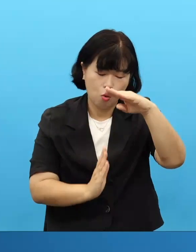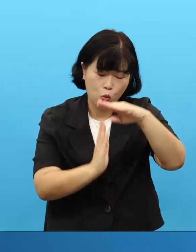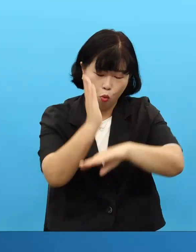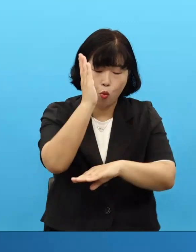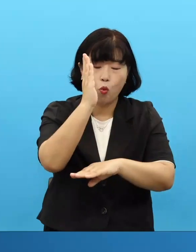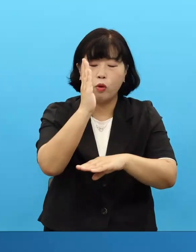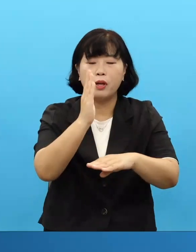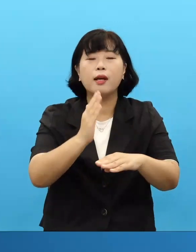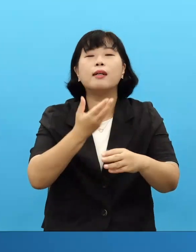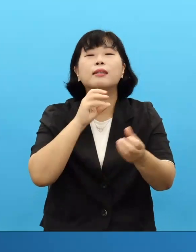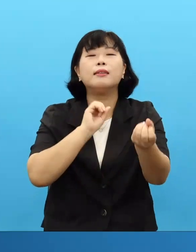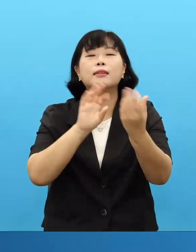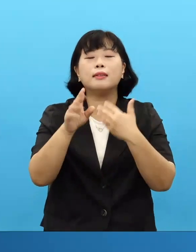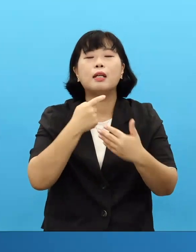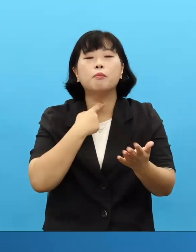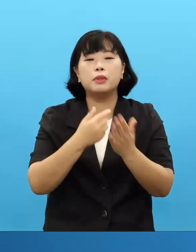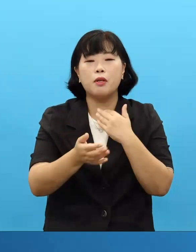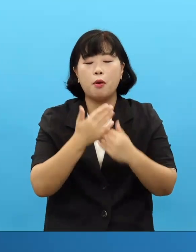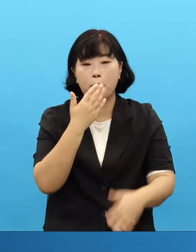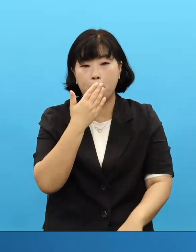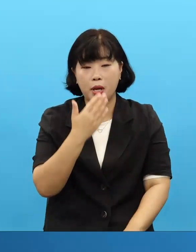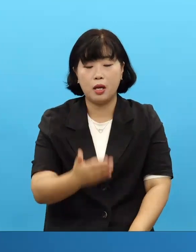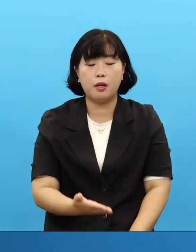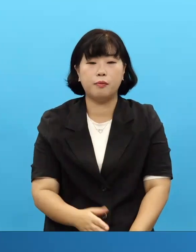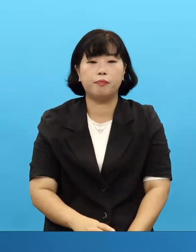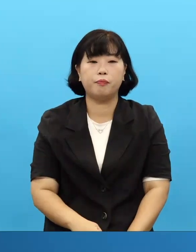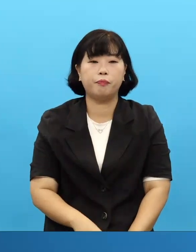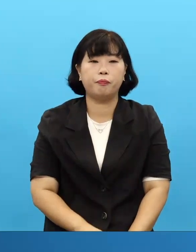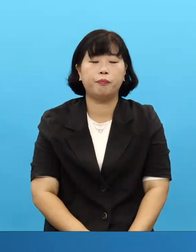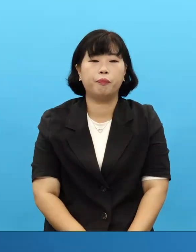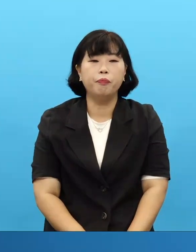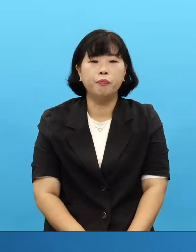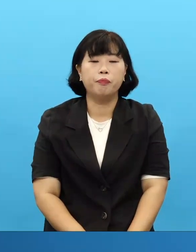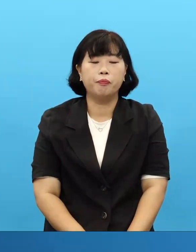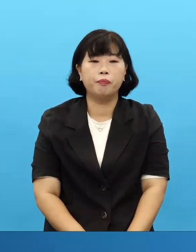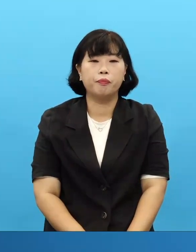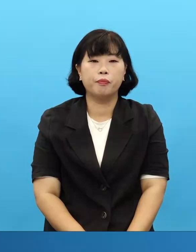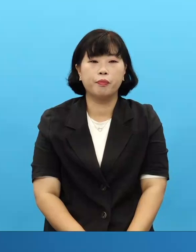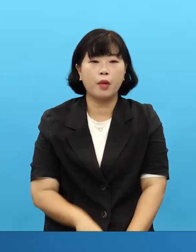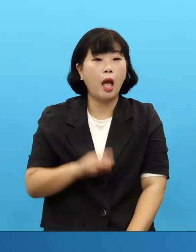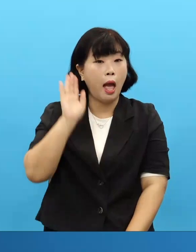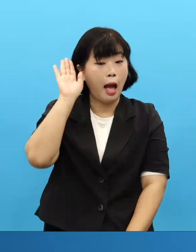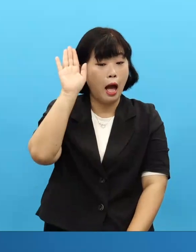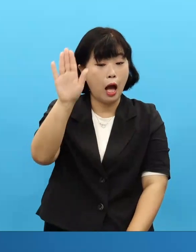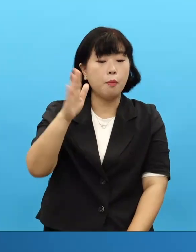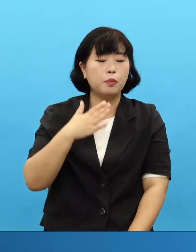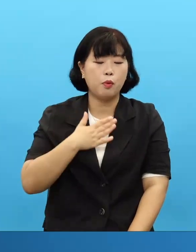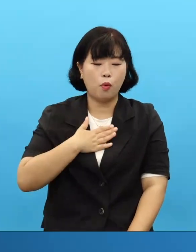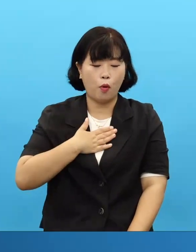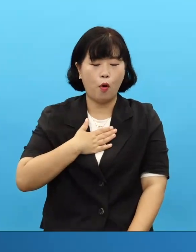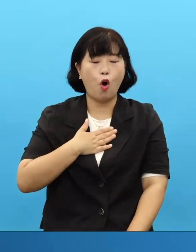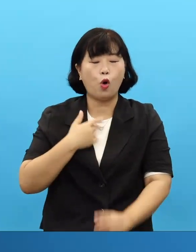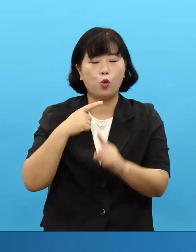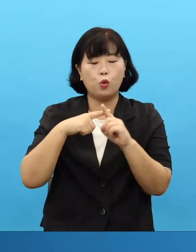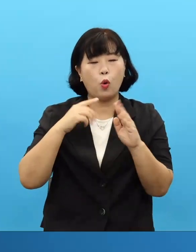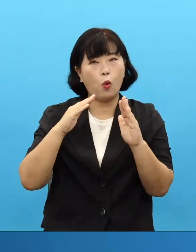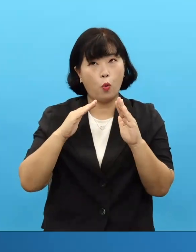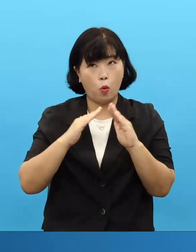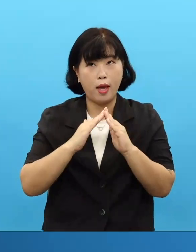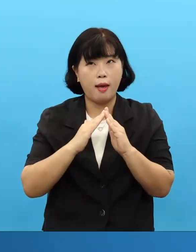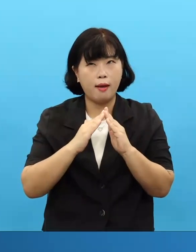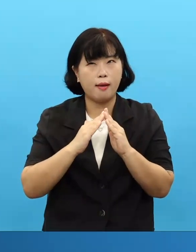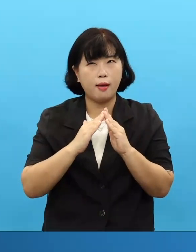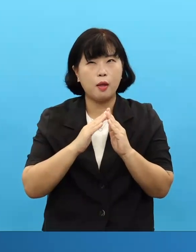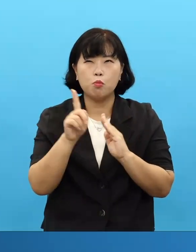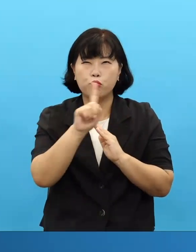answers that transcend time and space. 앞으로 우리 교회에서 그런 일이 벌어질 겁니다. These things will happen going forward in our church.